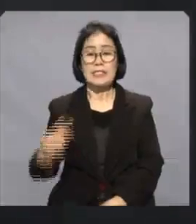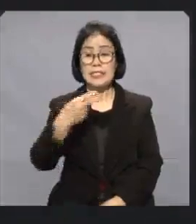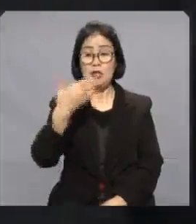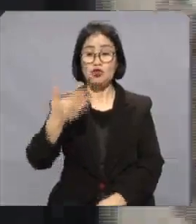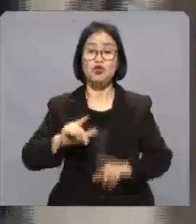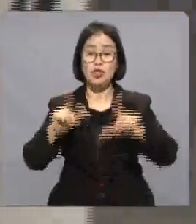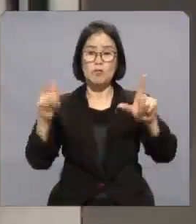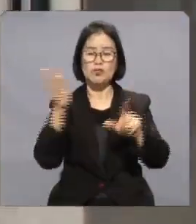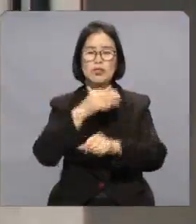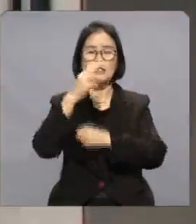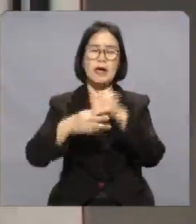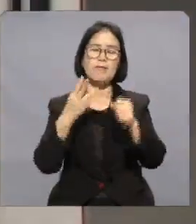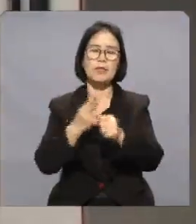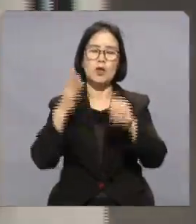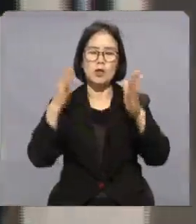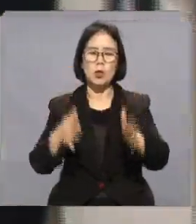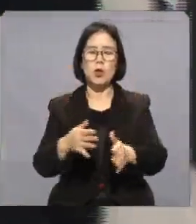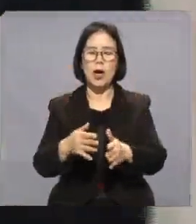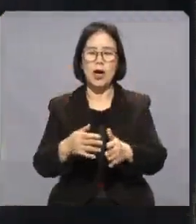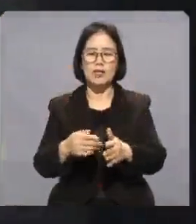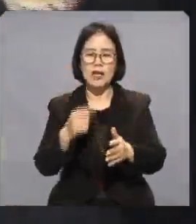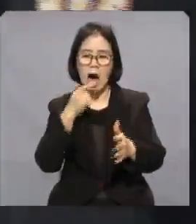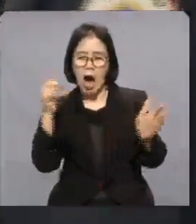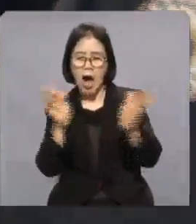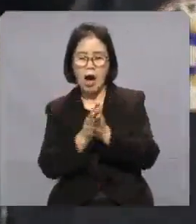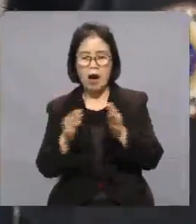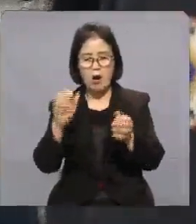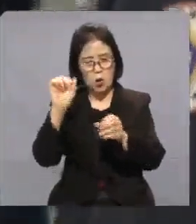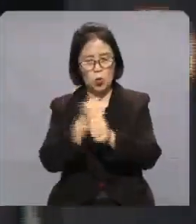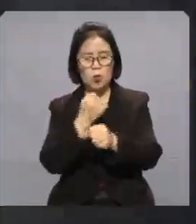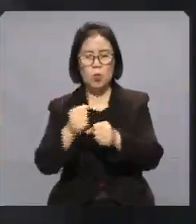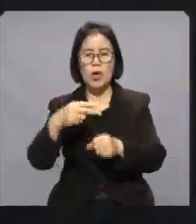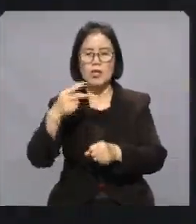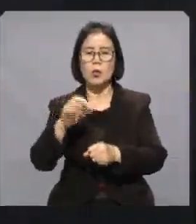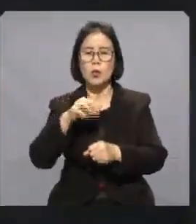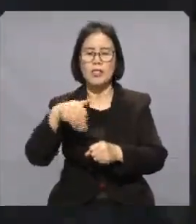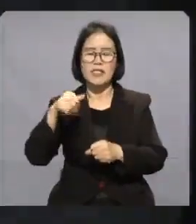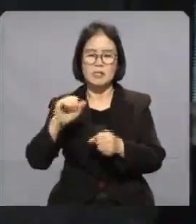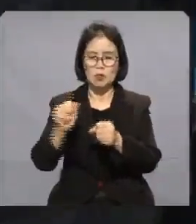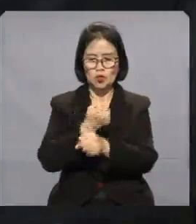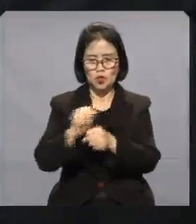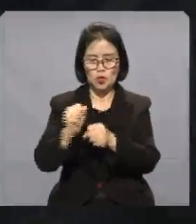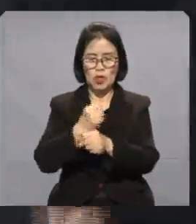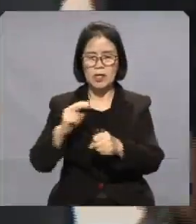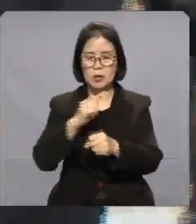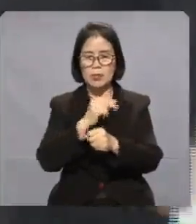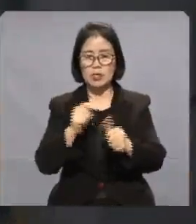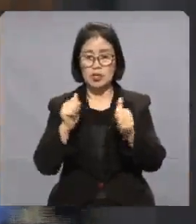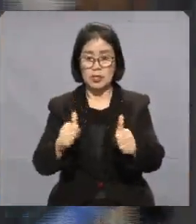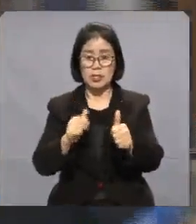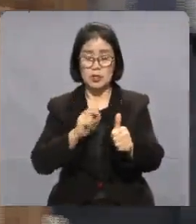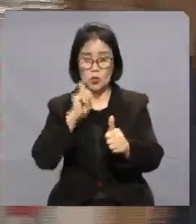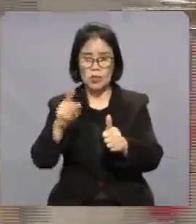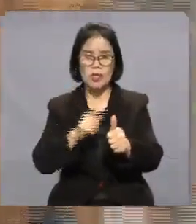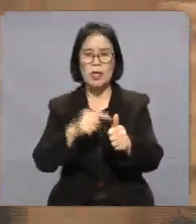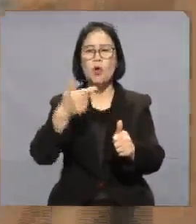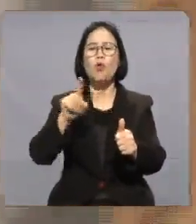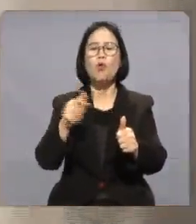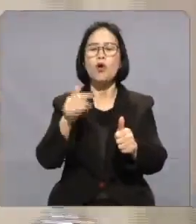2009년부터 3년간 이른바 선수 등과 공모해 도이치모터스 주가 조작 혐의로 기소된 권오수 전